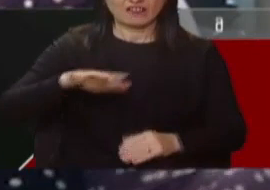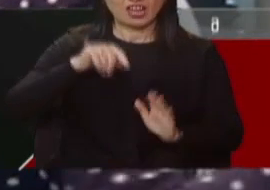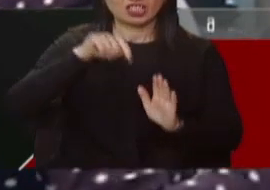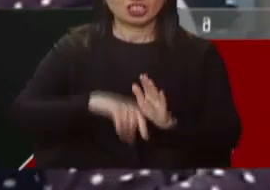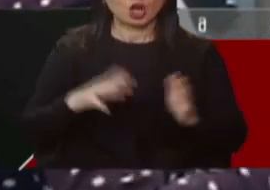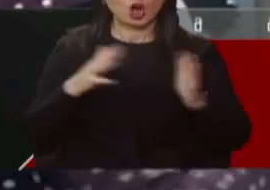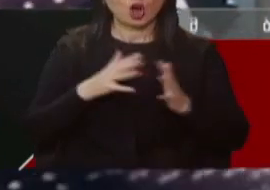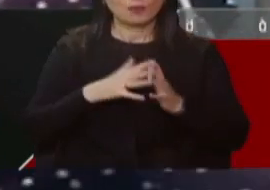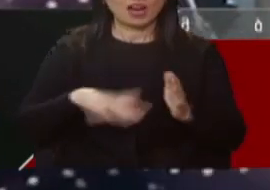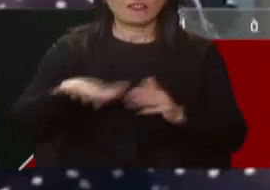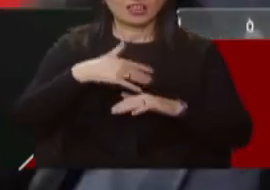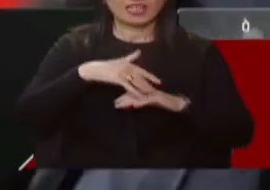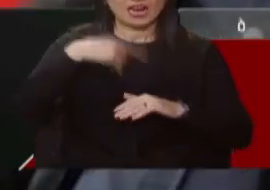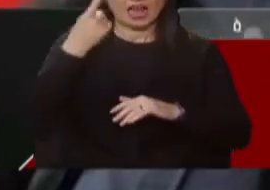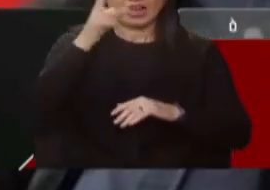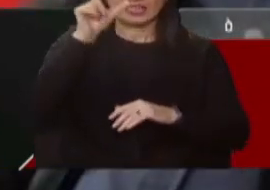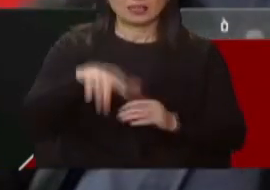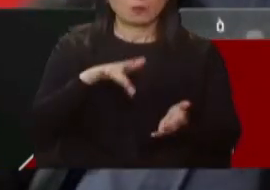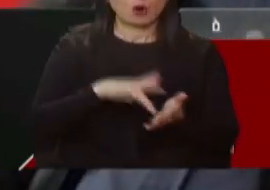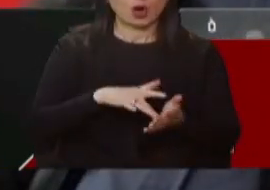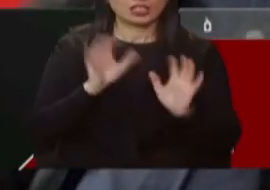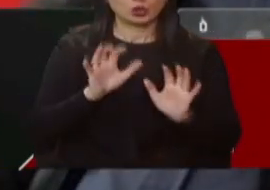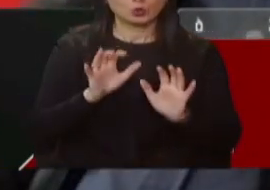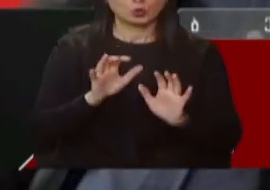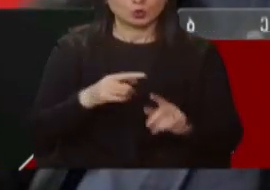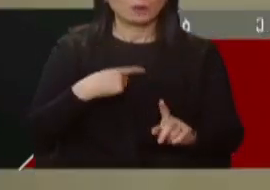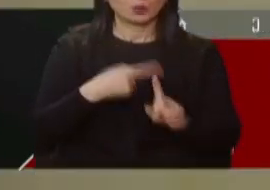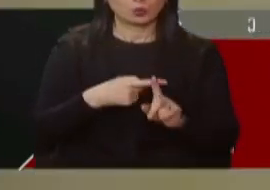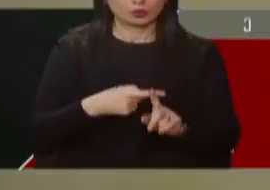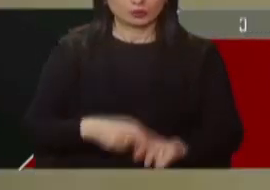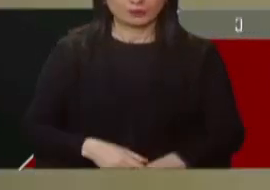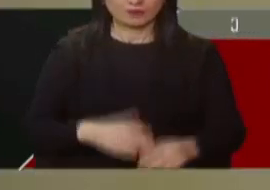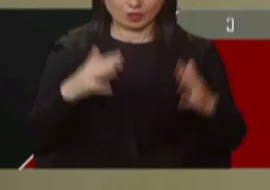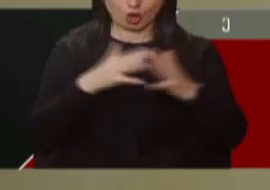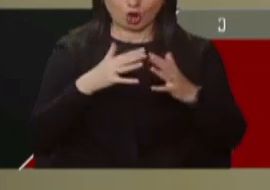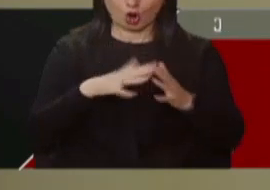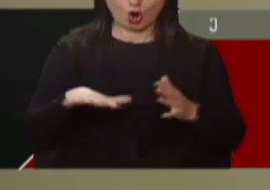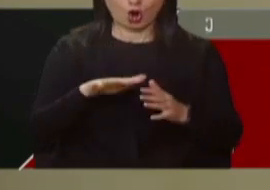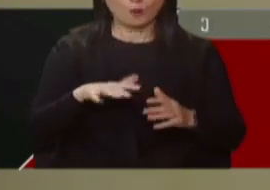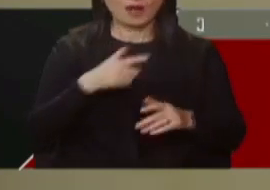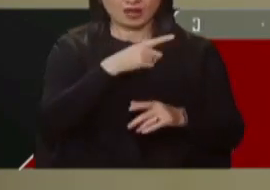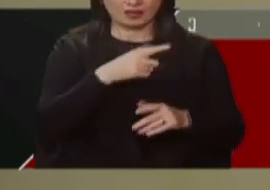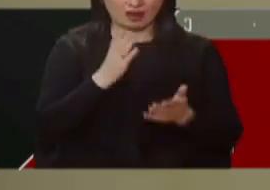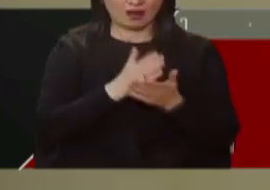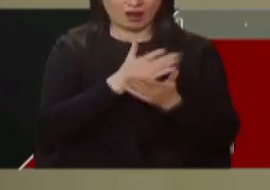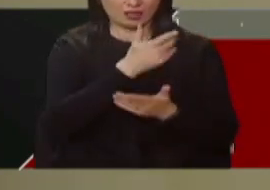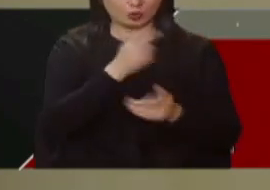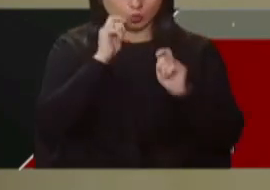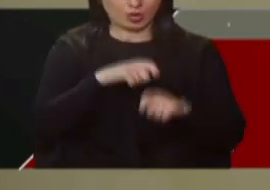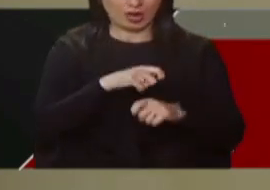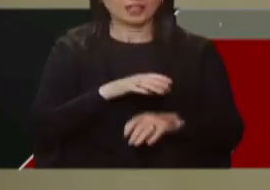shignit omianobisas kveqnis garet ert mokhalakeze zrunvas pliusad aktsebs. Omshi qopi kveqnis tavar sardali itkhovs Mikhail